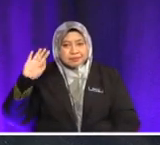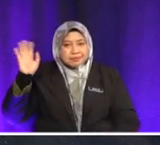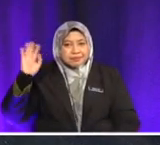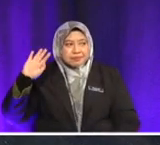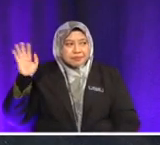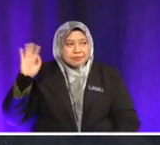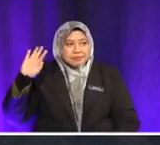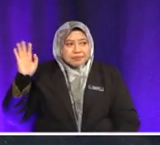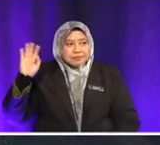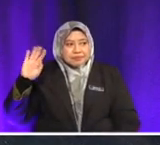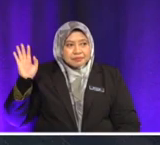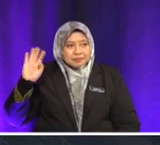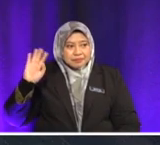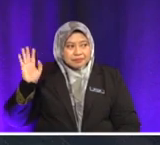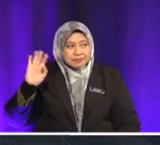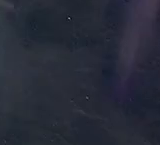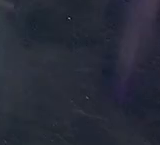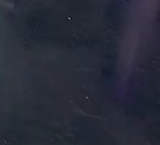bye kawan-kawan